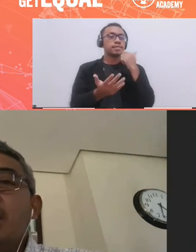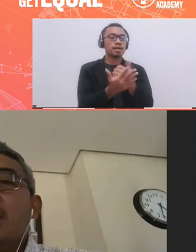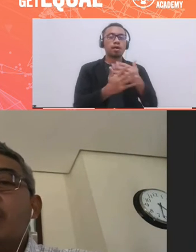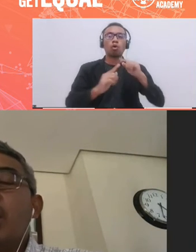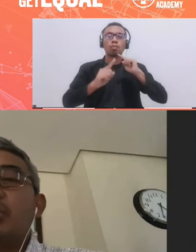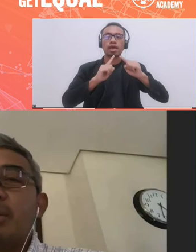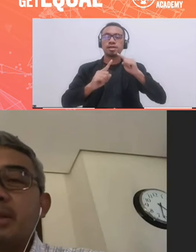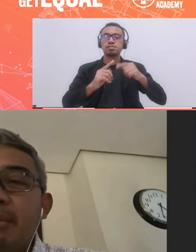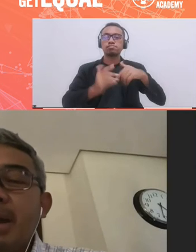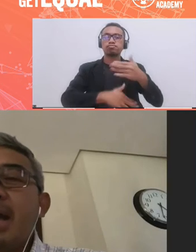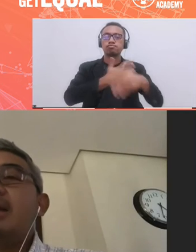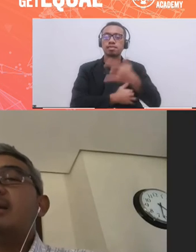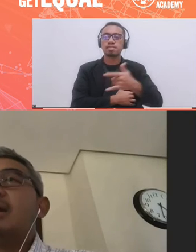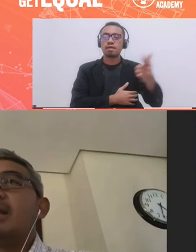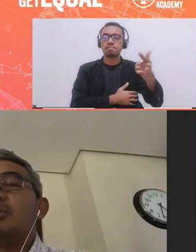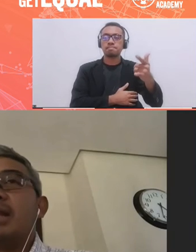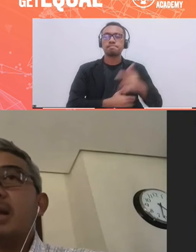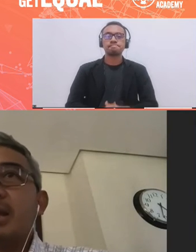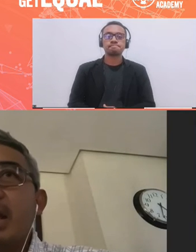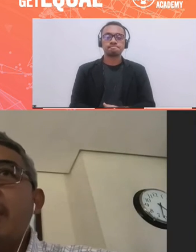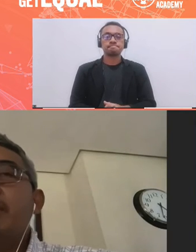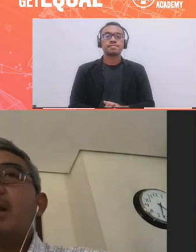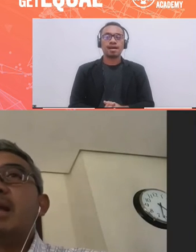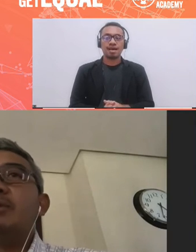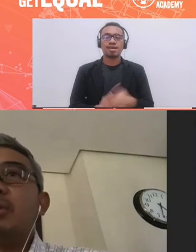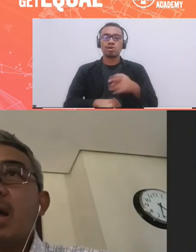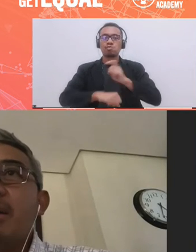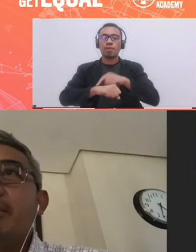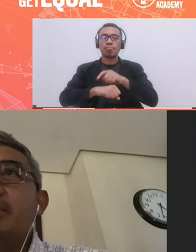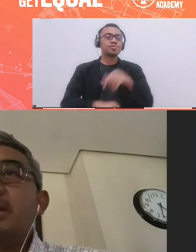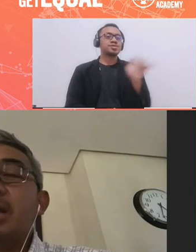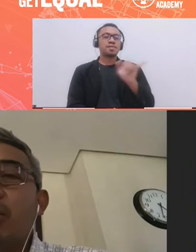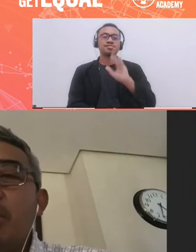dalam waktu yang bersamaan, atau istilahnya real time, dan